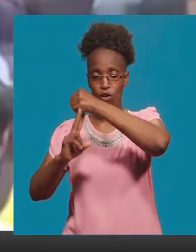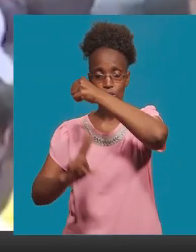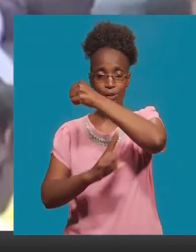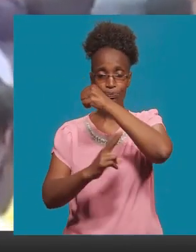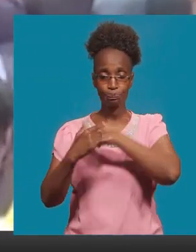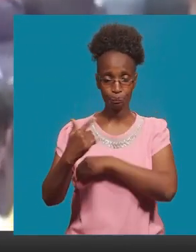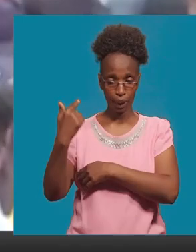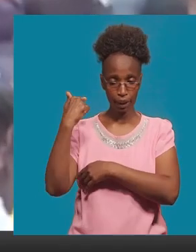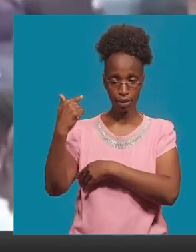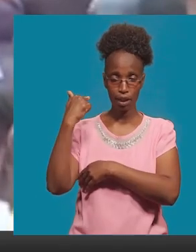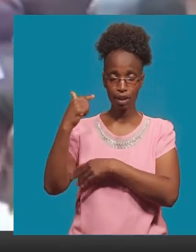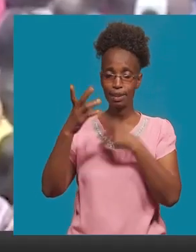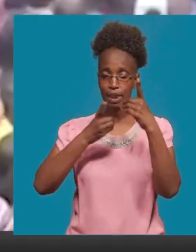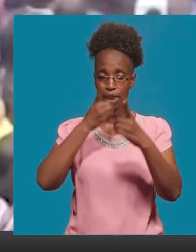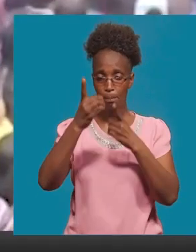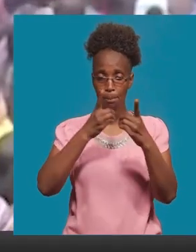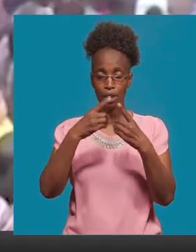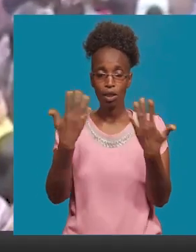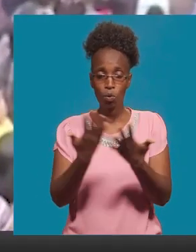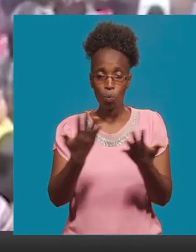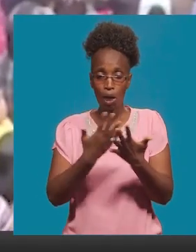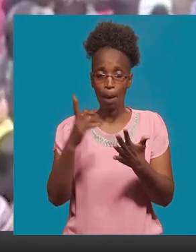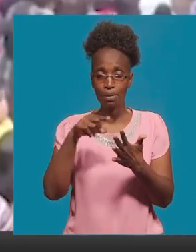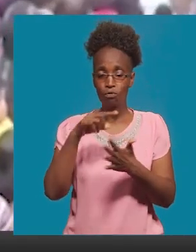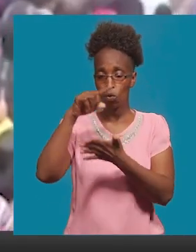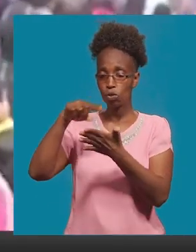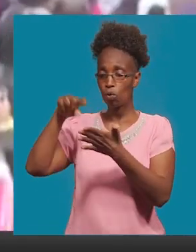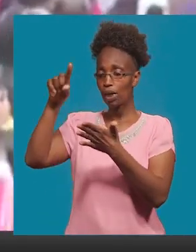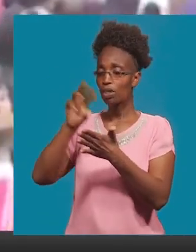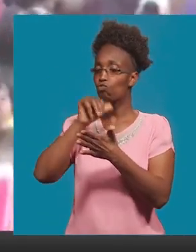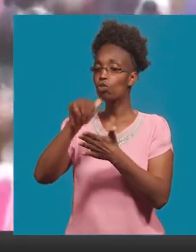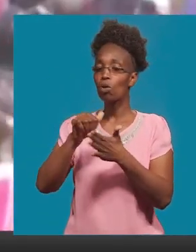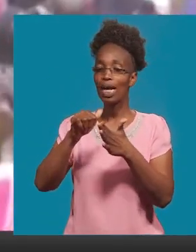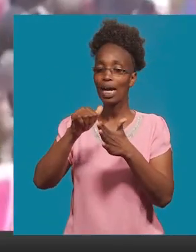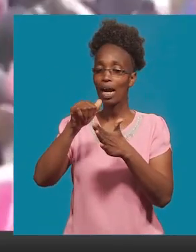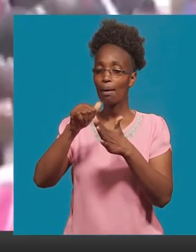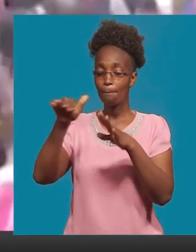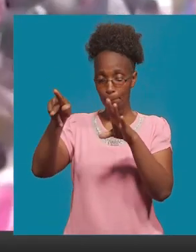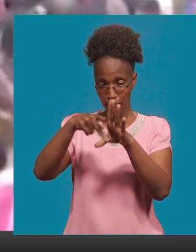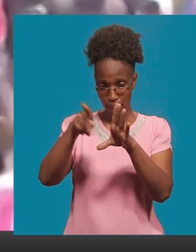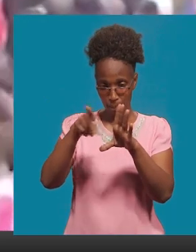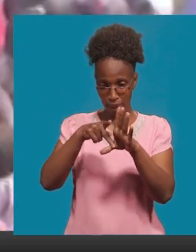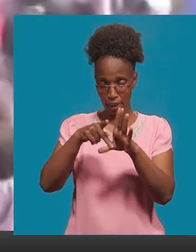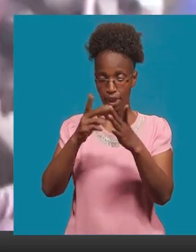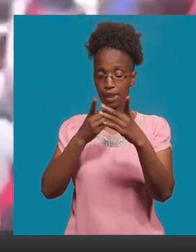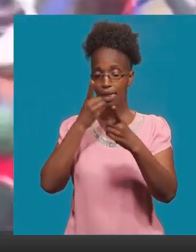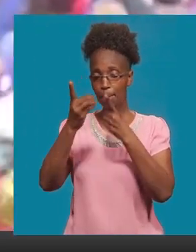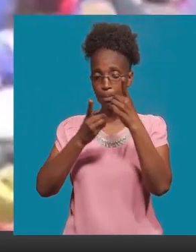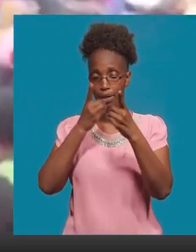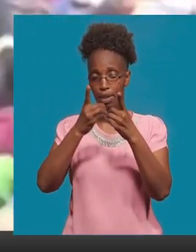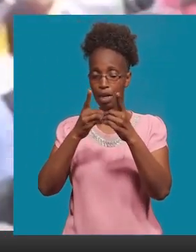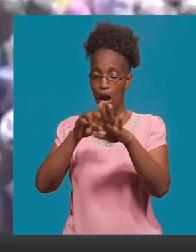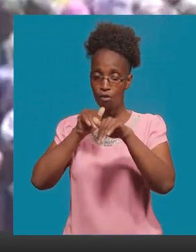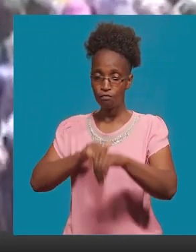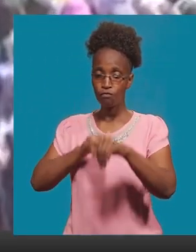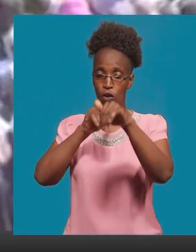ya baadhi ya viongozi hapa, akikosolewa kwa kutohudhuria mdahalo wa wagombea urais. Kulingana